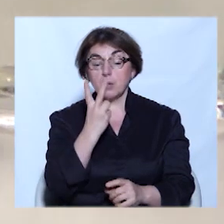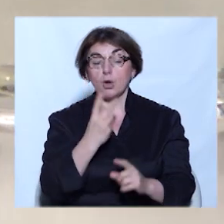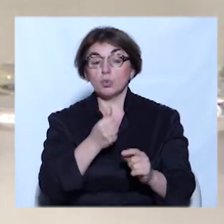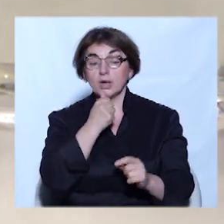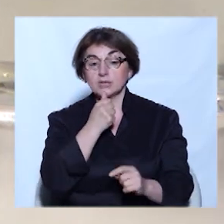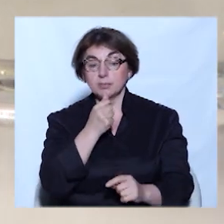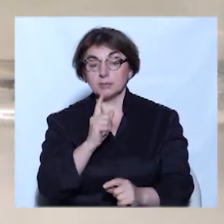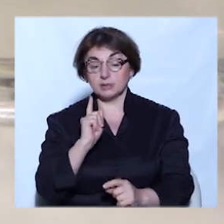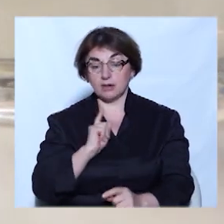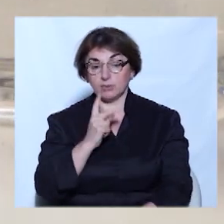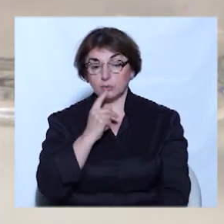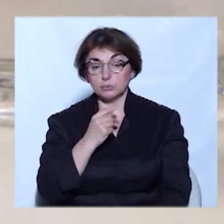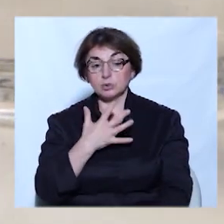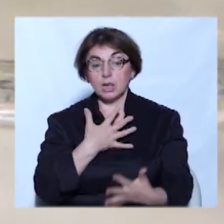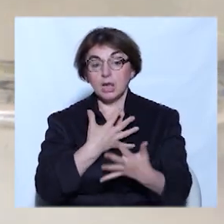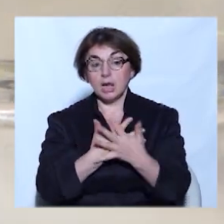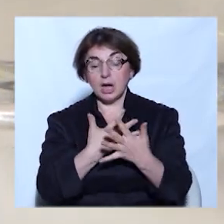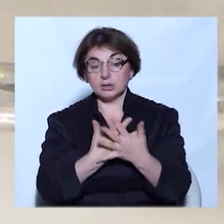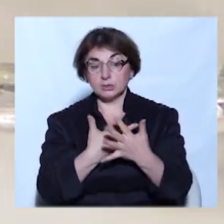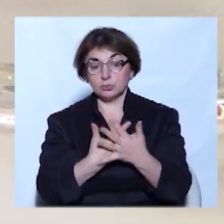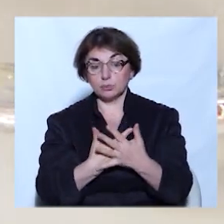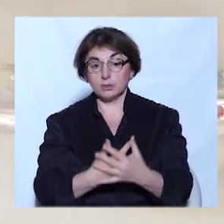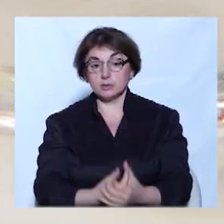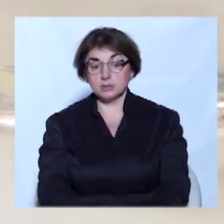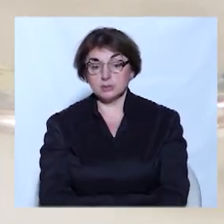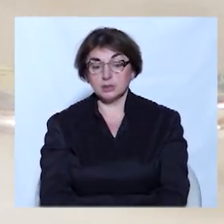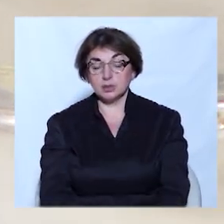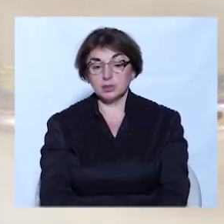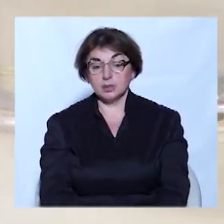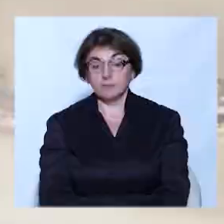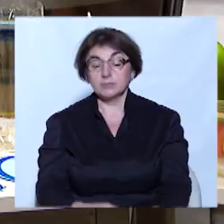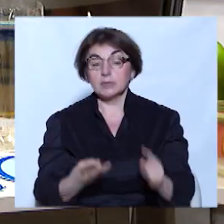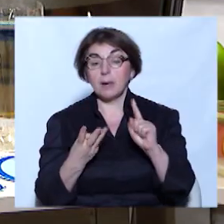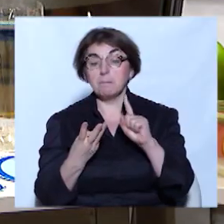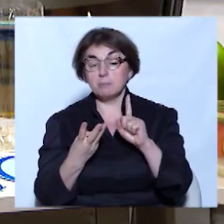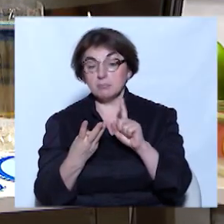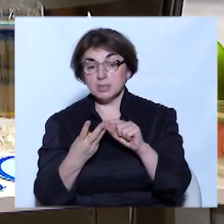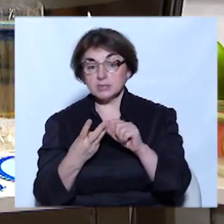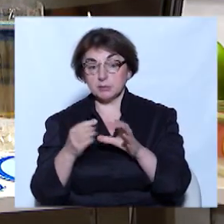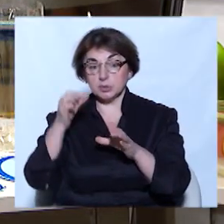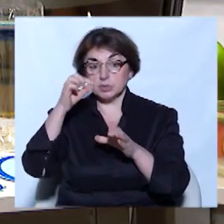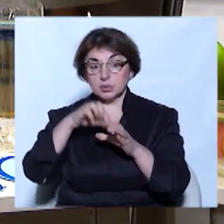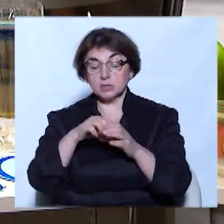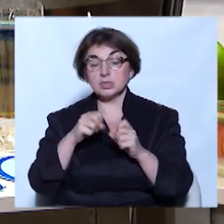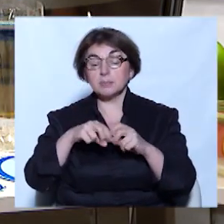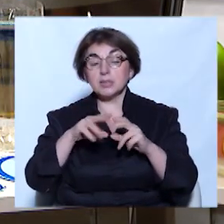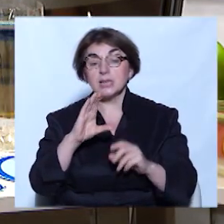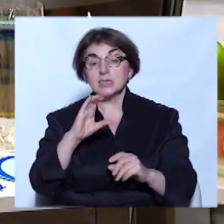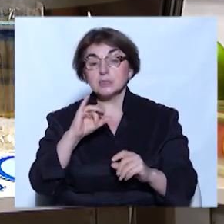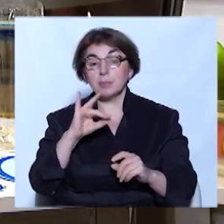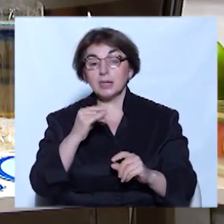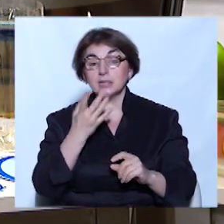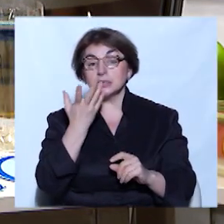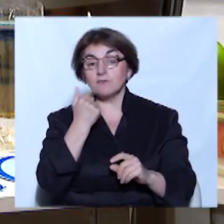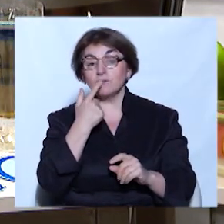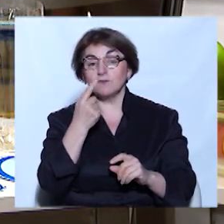და დავაკვირდეთ აქტიურობასაც და მესამე ჭურჭელში მოვათავსოთ სპილენძი, კუპრუმი,